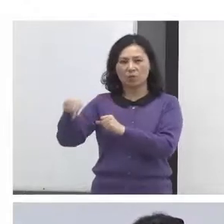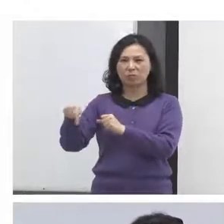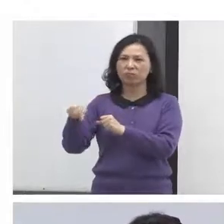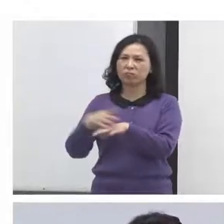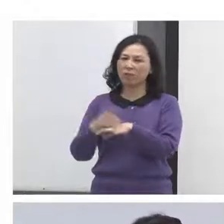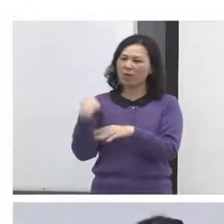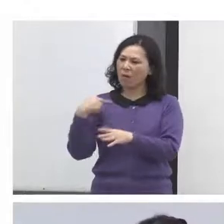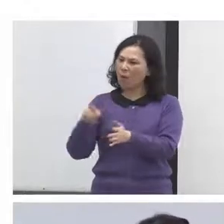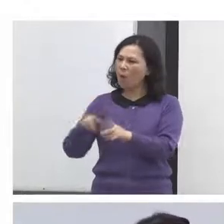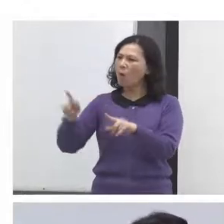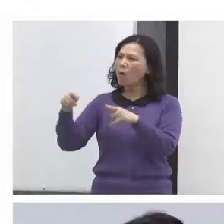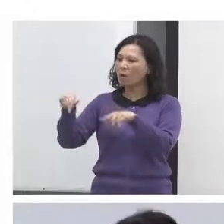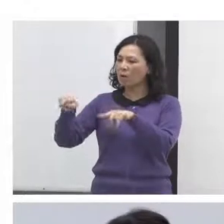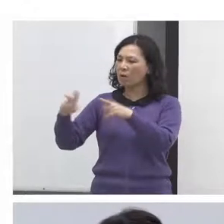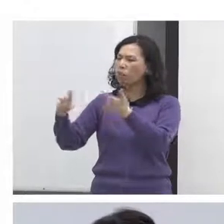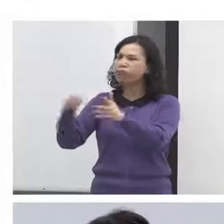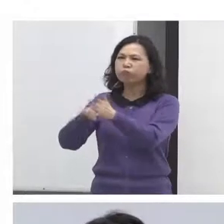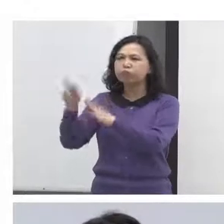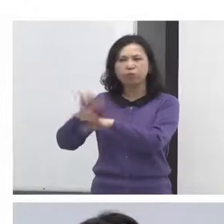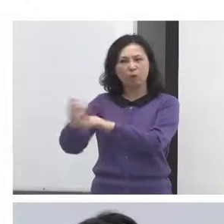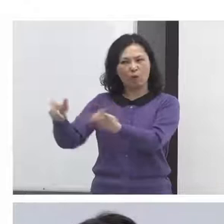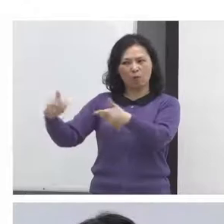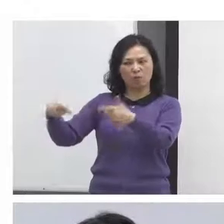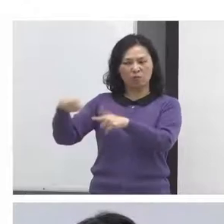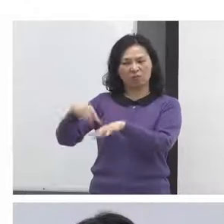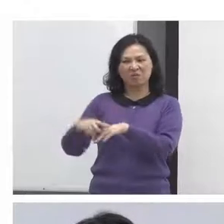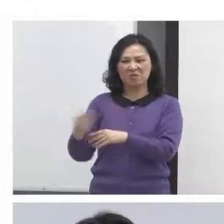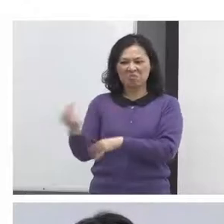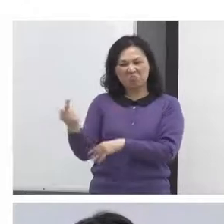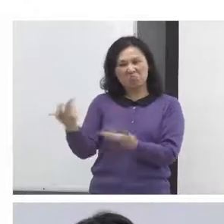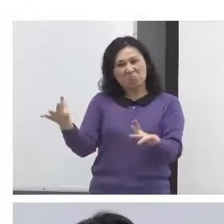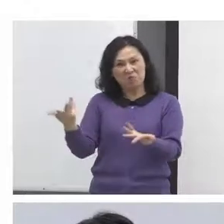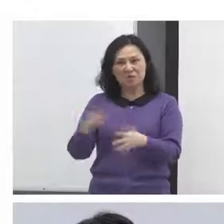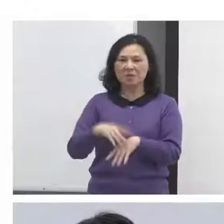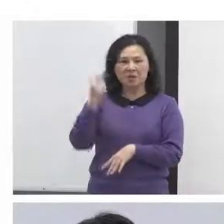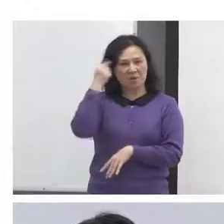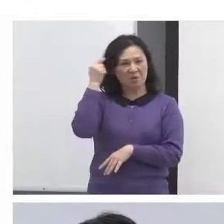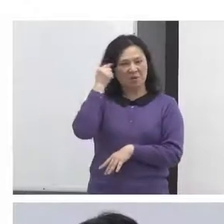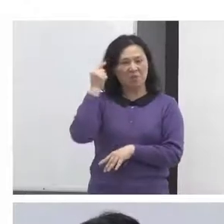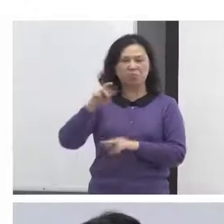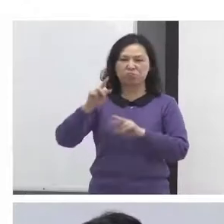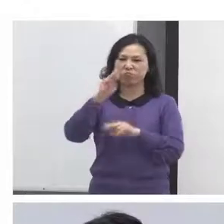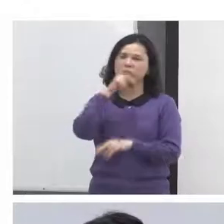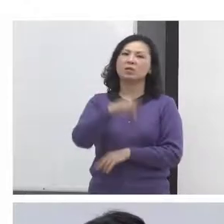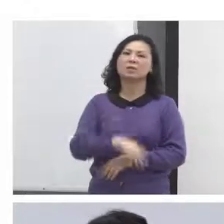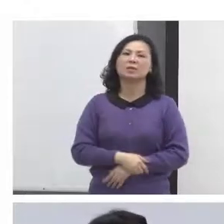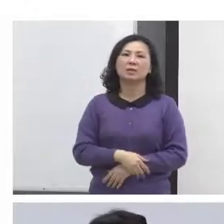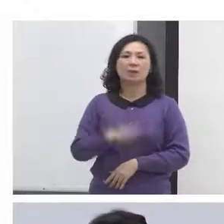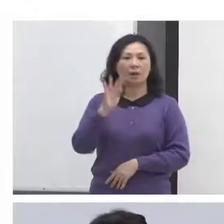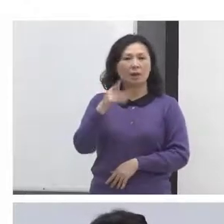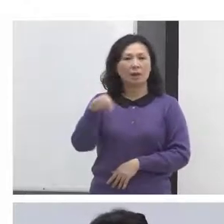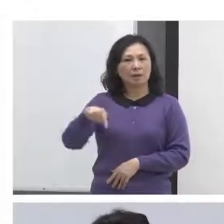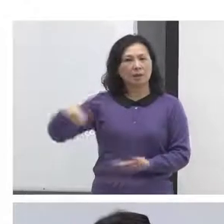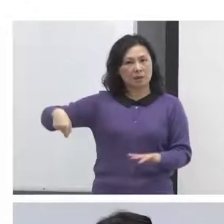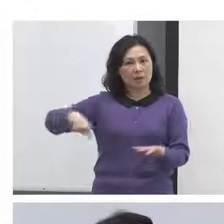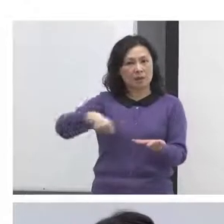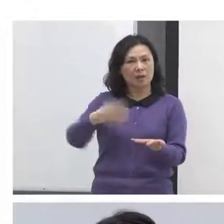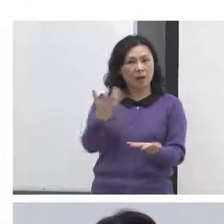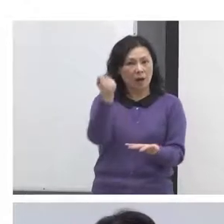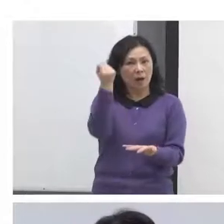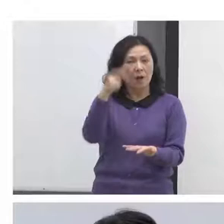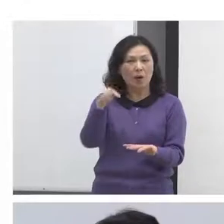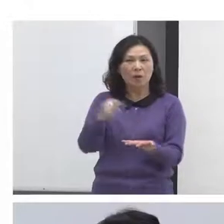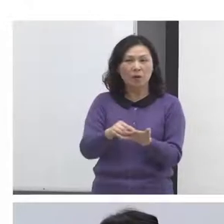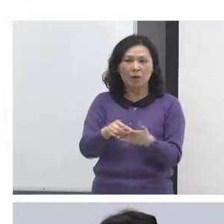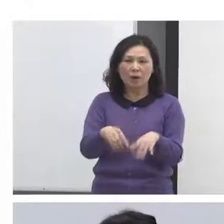非专业者做出来的可能比较不好等等那些。那但是呢，就是这样子一个著作权常常它不是在作者身上，而是